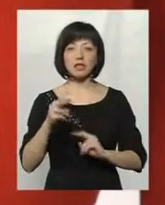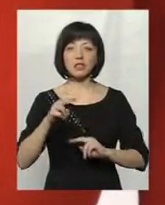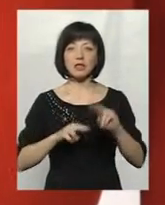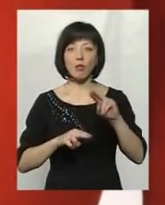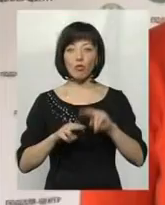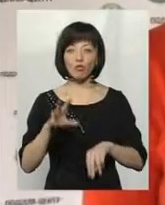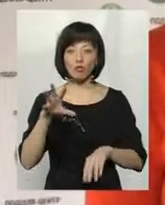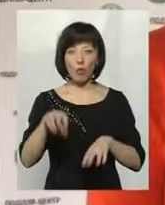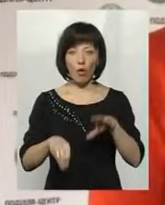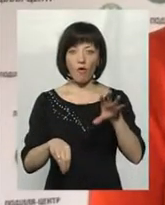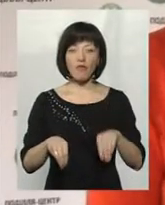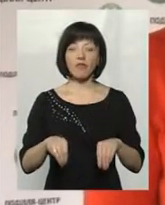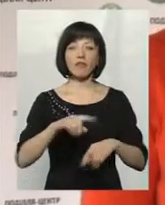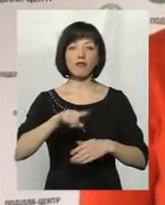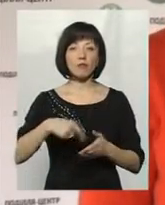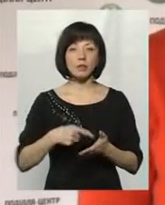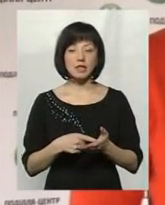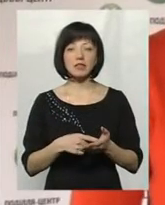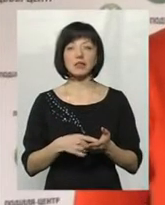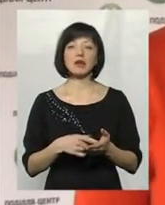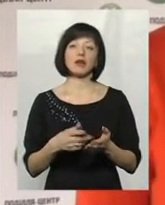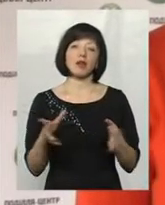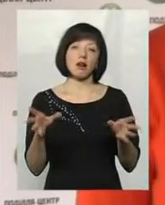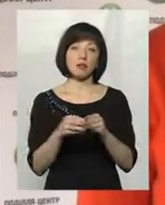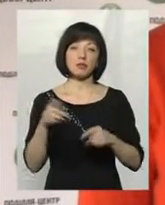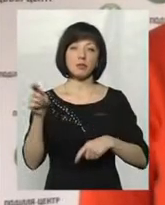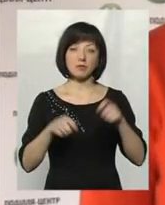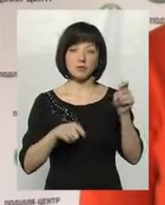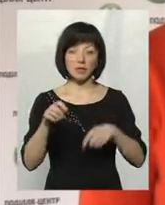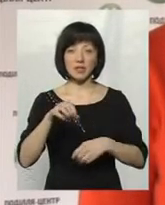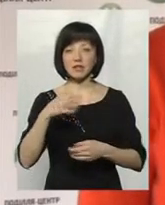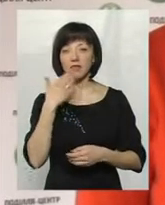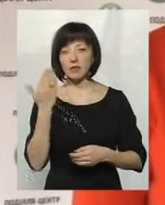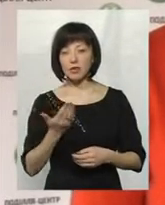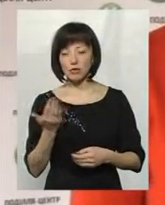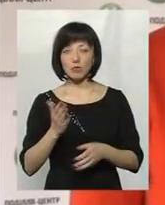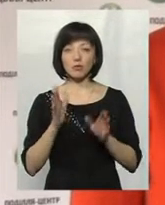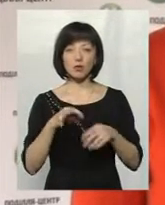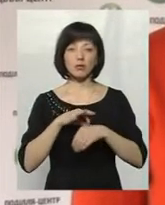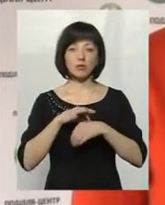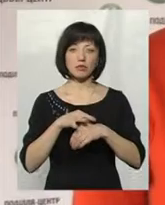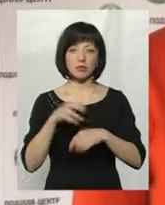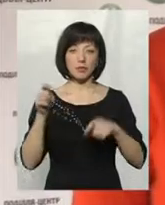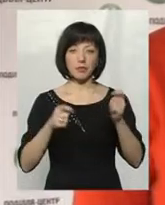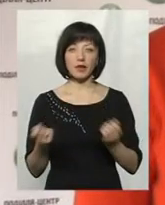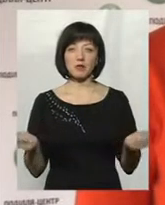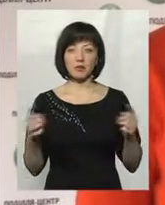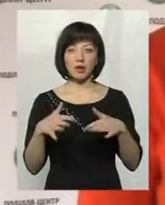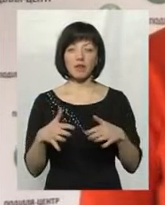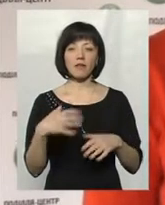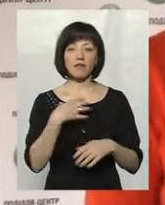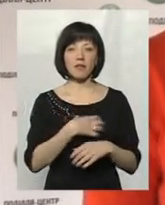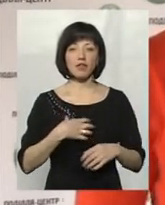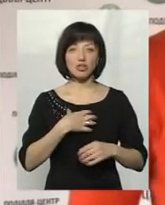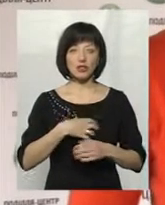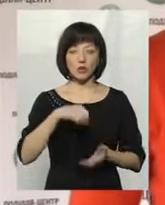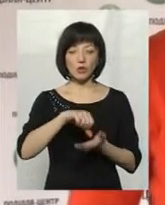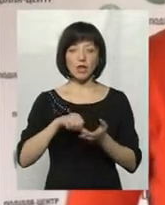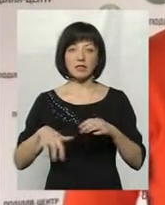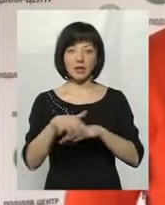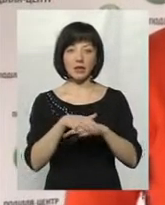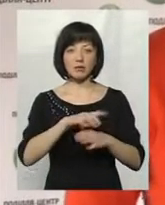в місті. Паралельно з виставкою ми будемо проводити конференції, на якій зберемо таких важливих гравців ринку.